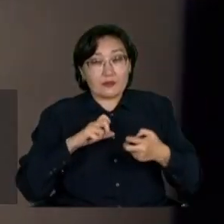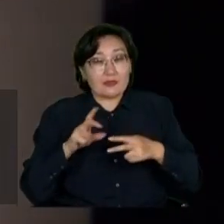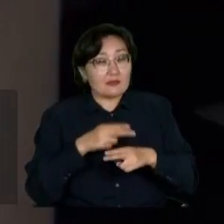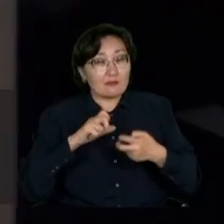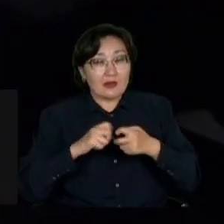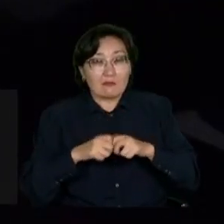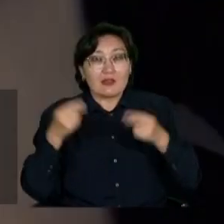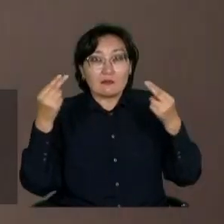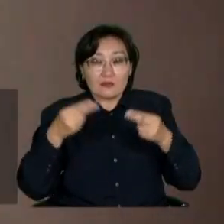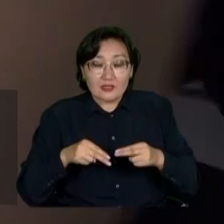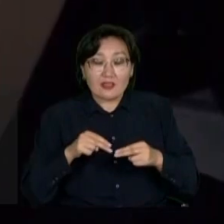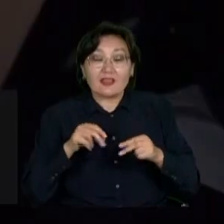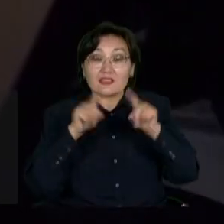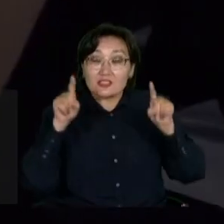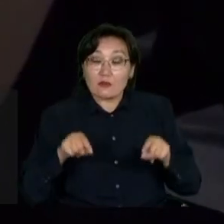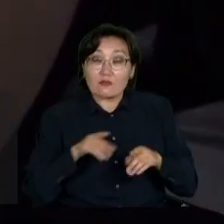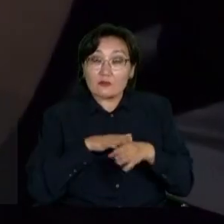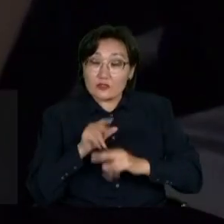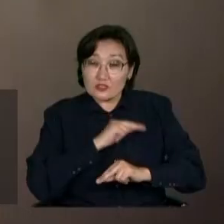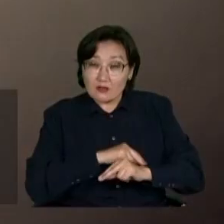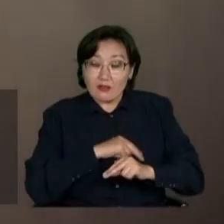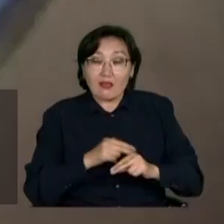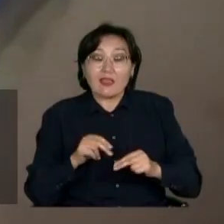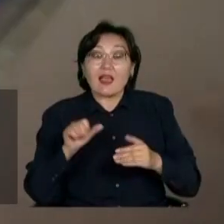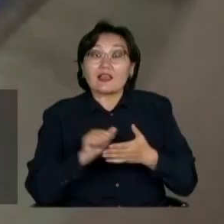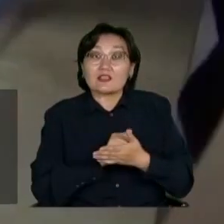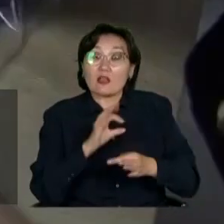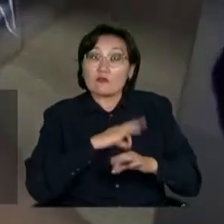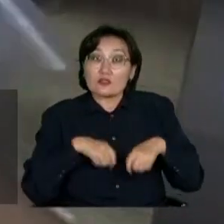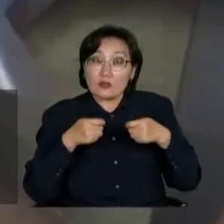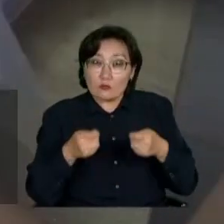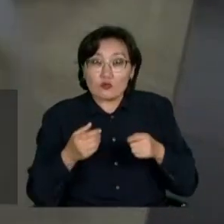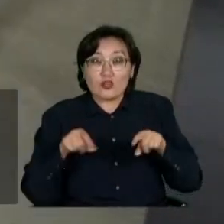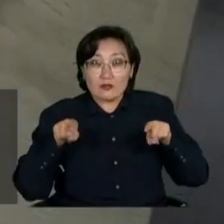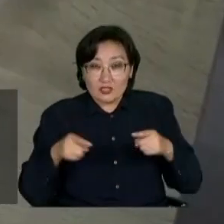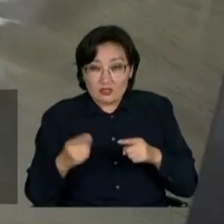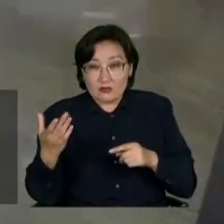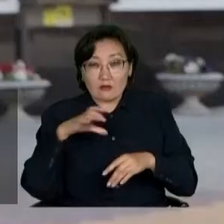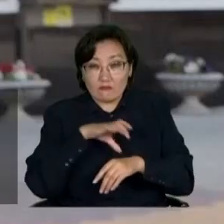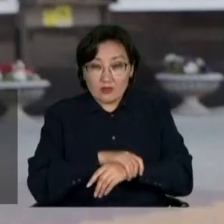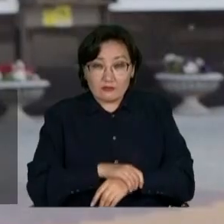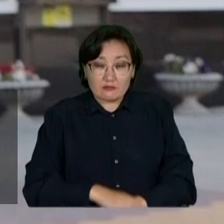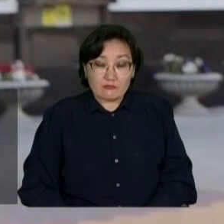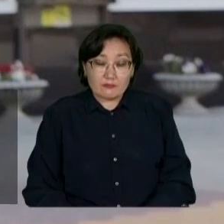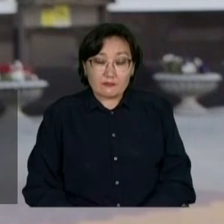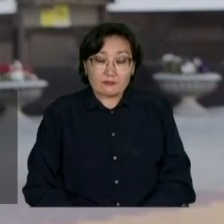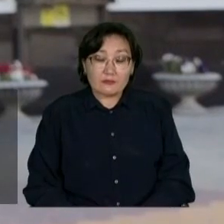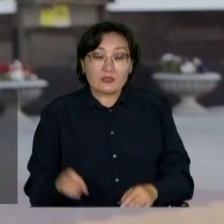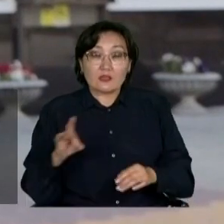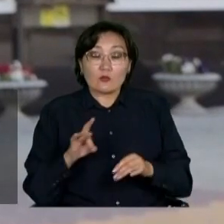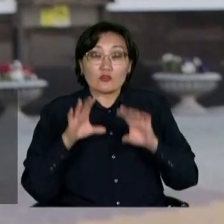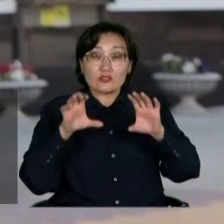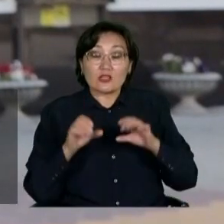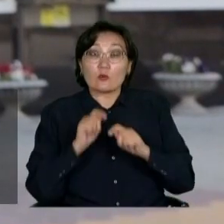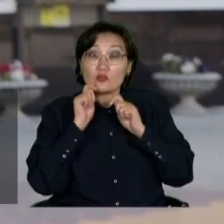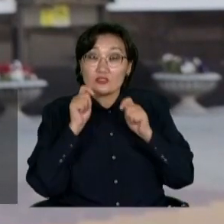подписание актов выполненных работ и актов ввода в эксплуатацию Его задержали с поличным размер незаконного